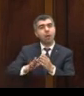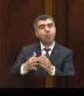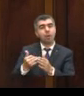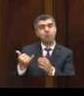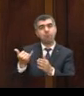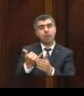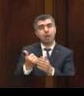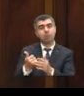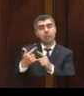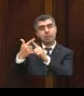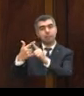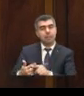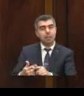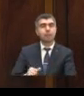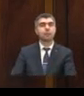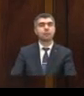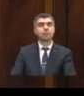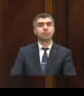المالية والاجتماعية.